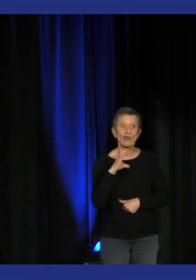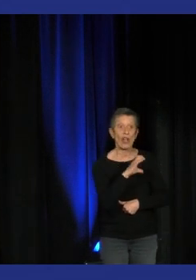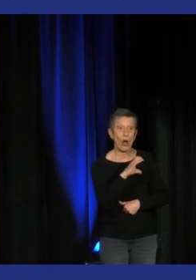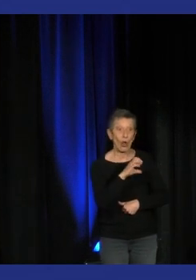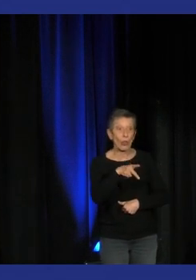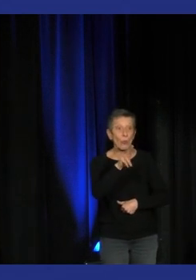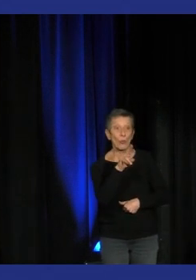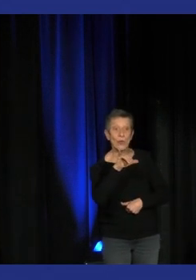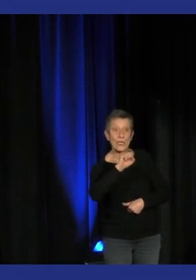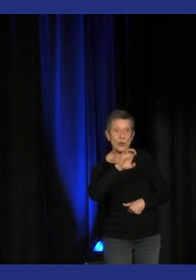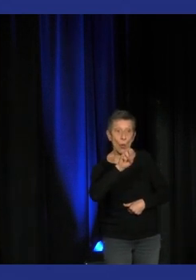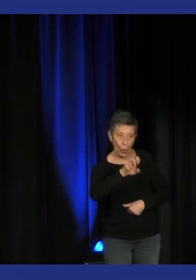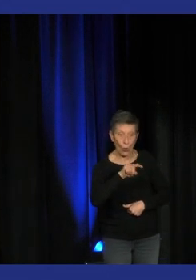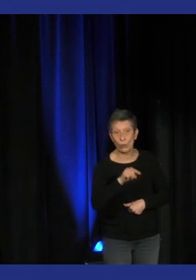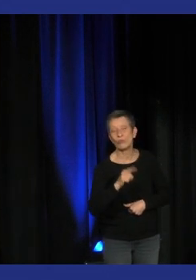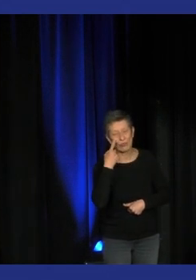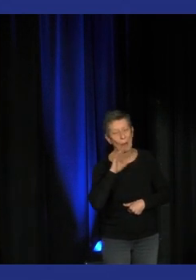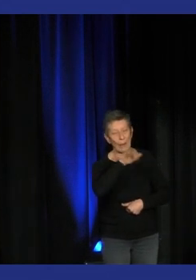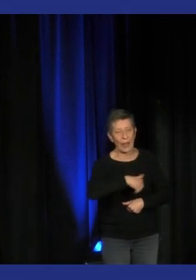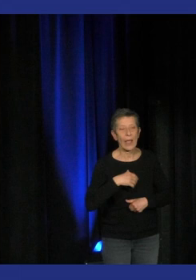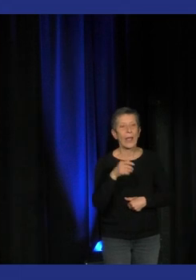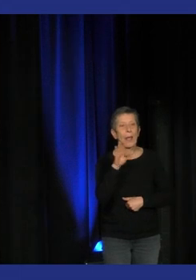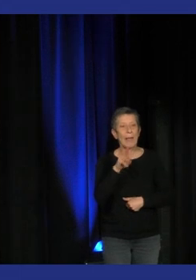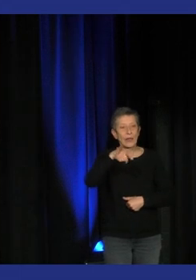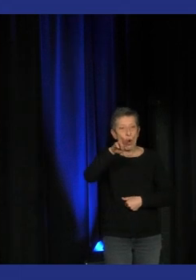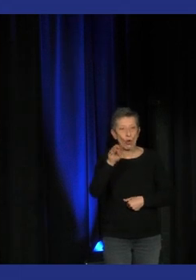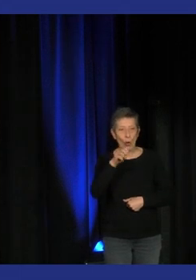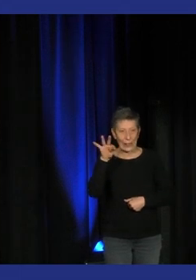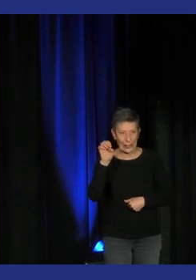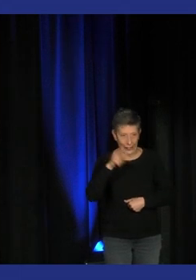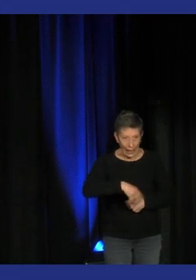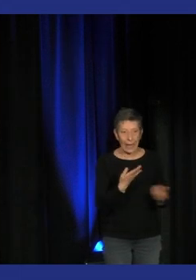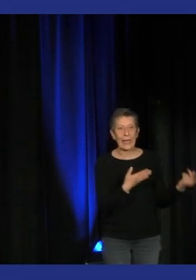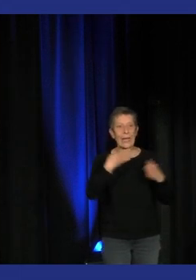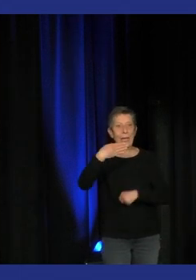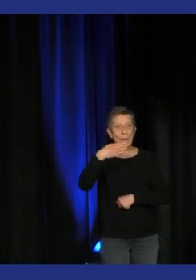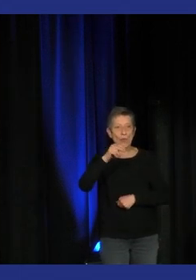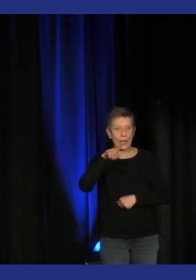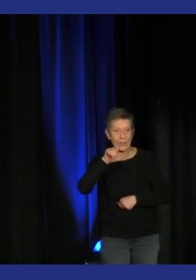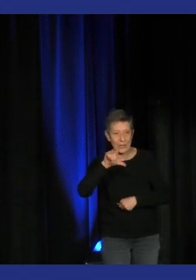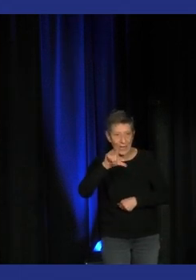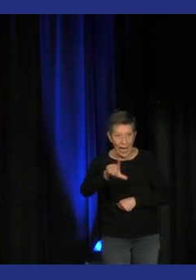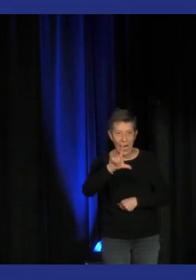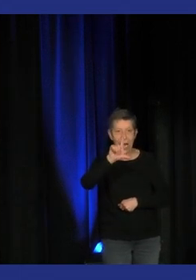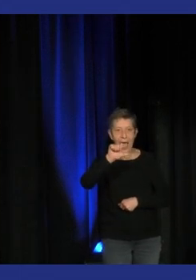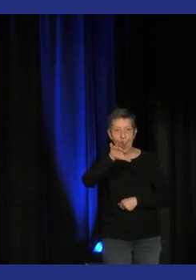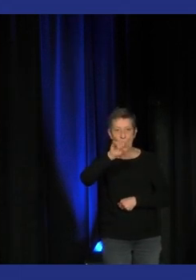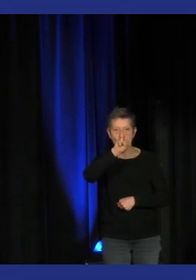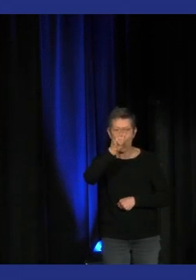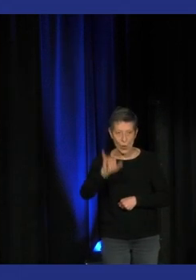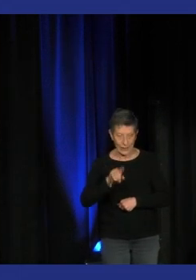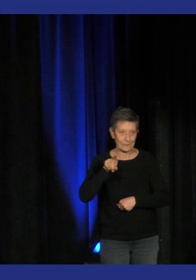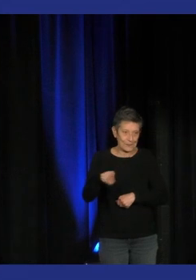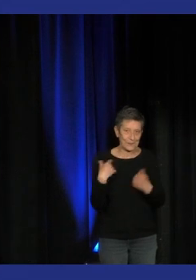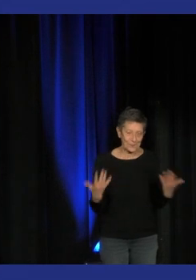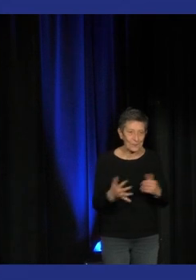bientôt, Bertrand Quentin à ma droite et puis Muriel Laroui à ma gauche. Pour leur participation à cette rencontre que j'espère